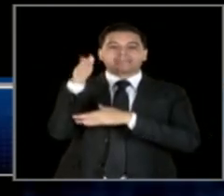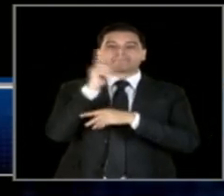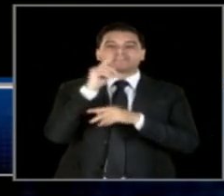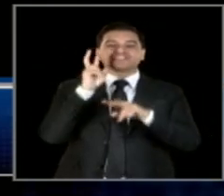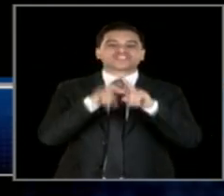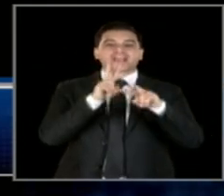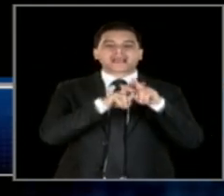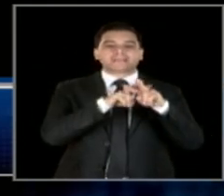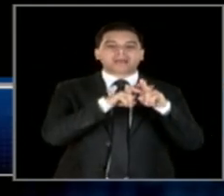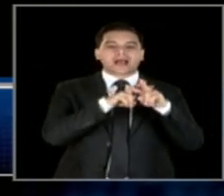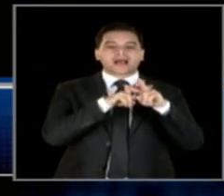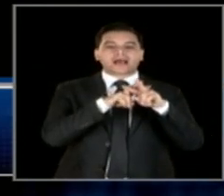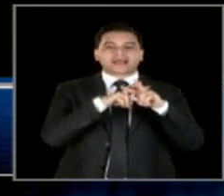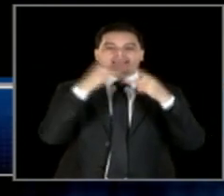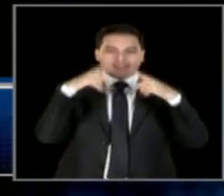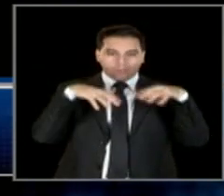نجمة؟